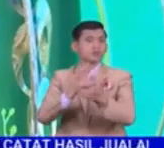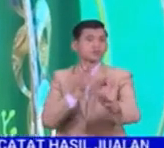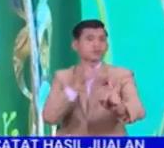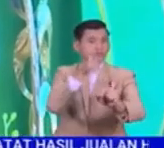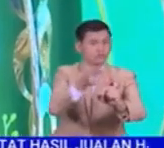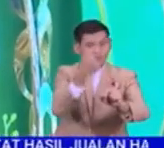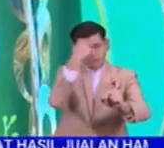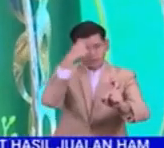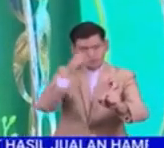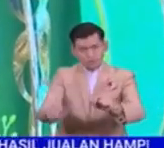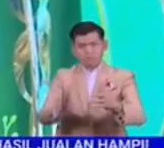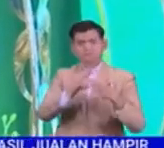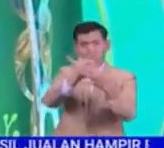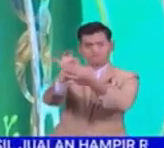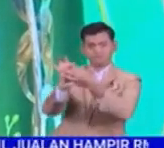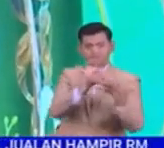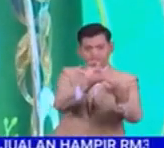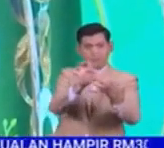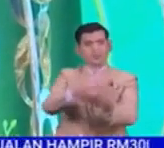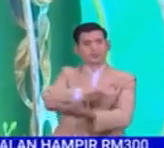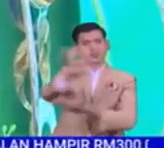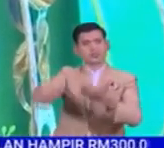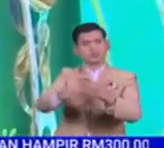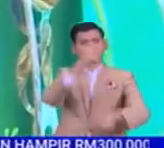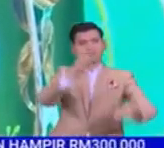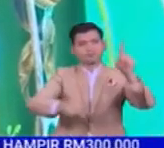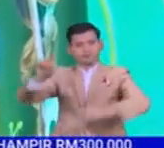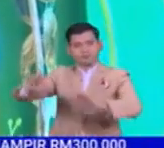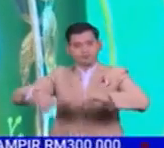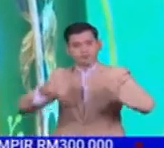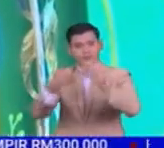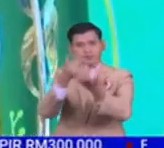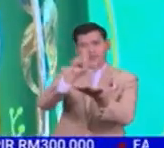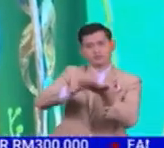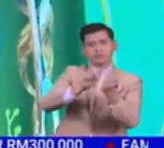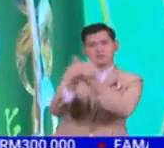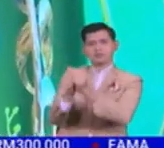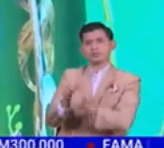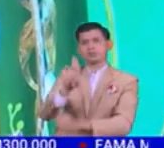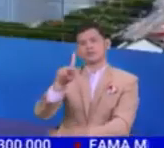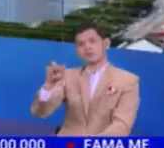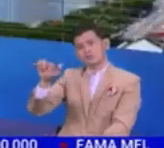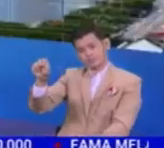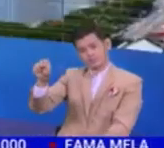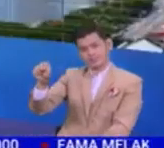bertujuan merapatkan silaturahim antara pelbagai agensi media bersama UKAS.